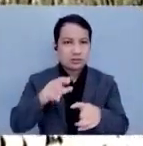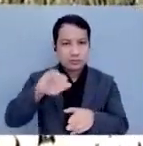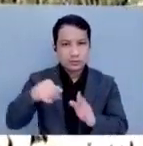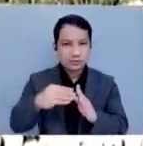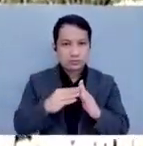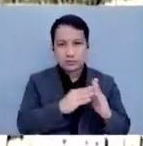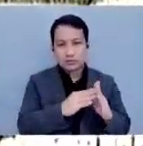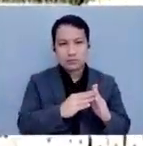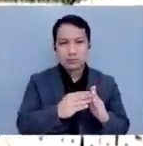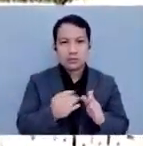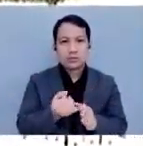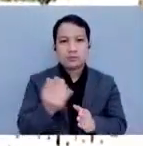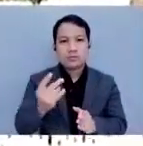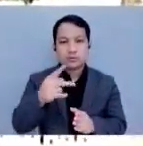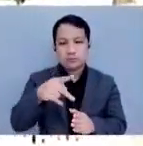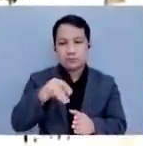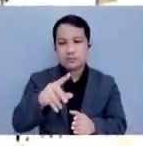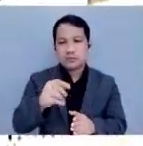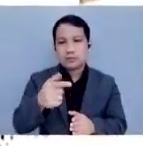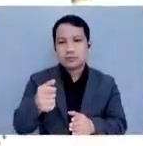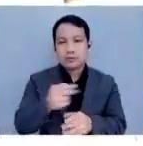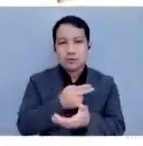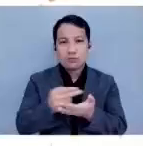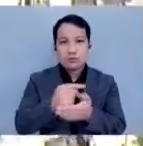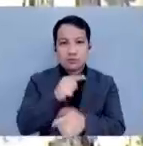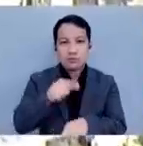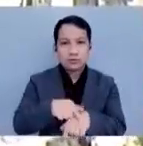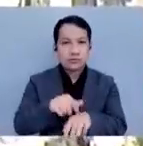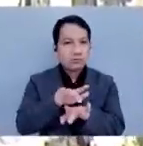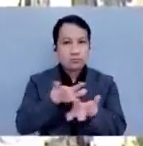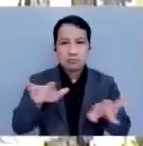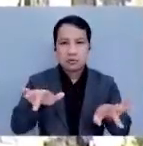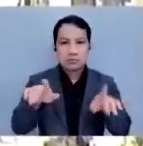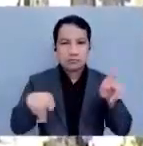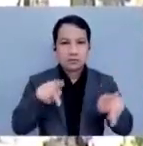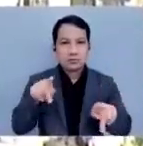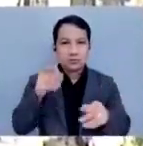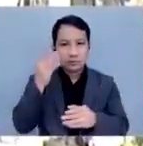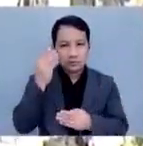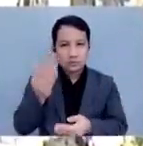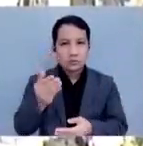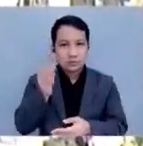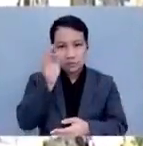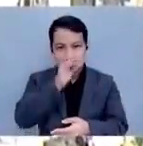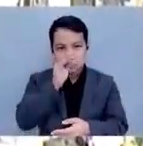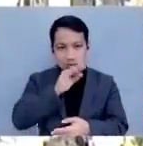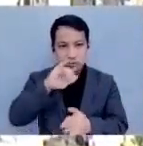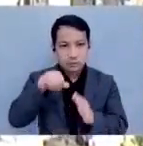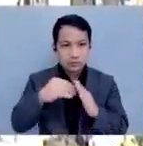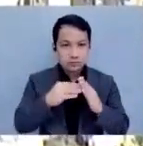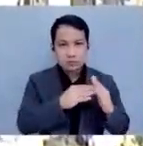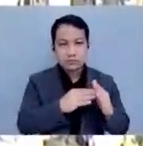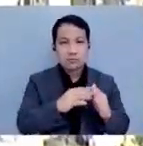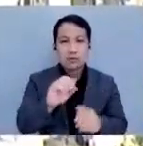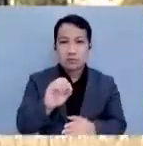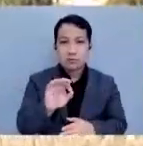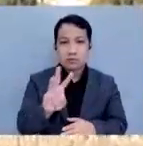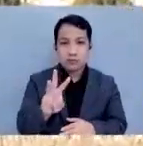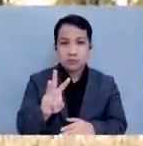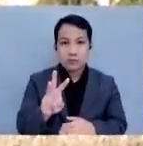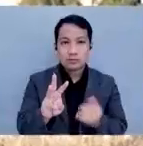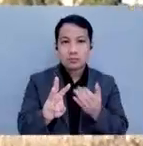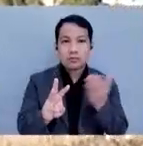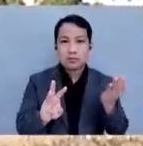ilang pilgrimage location sa Holy Land, wala rin masyadong tao. Karamihan sa mga Pilipino sa Jerusalem, caregiver din ang trabaho at ang ilan